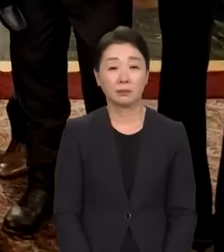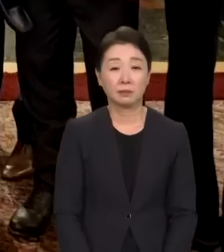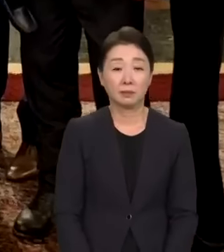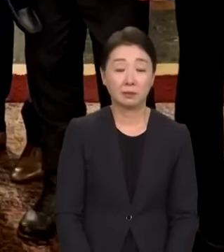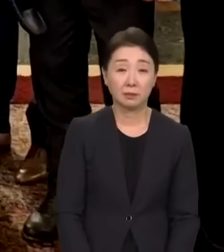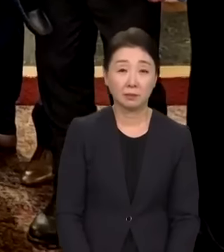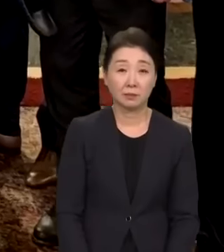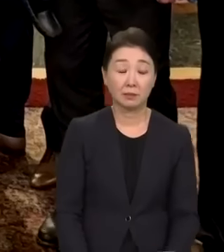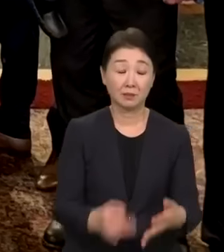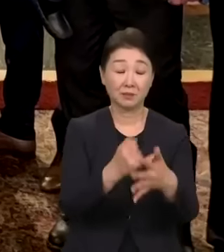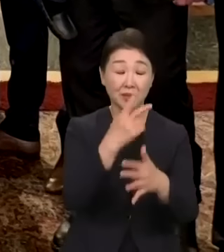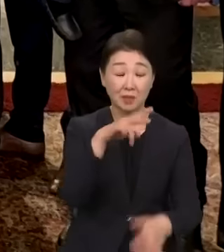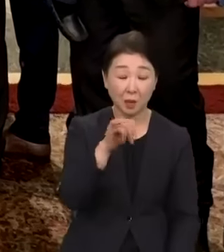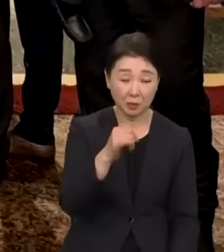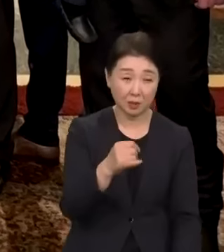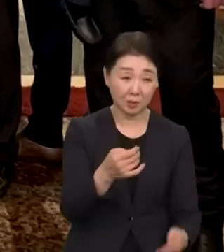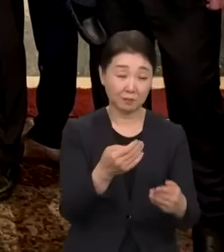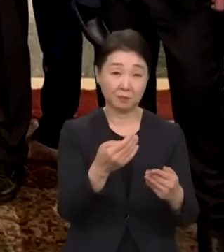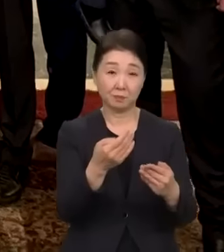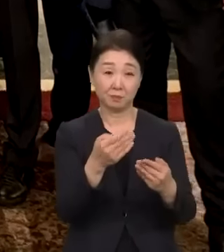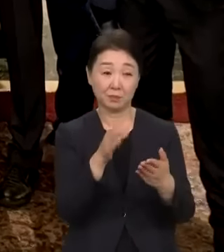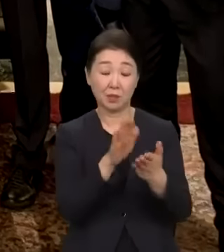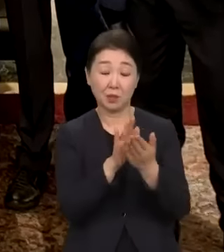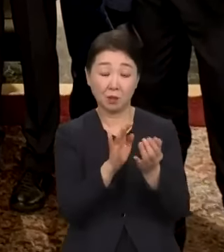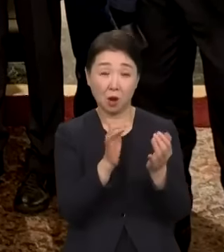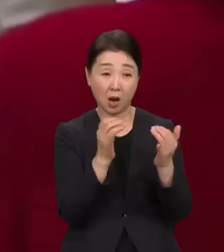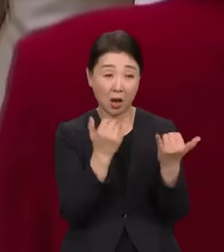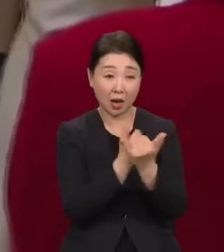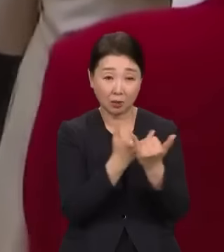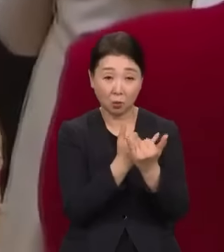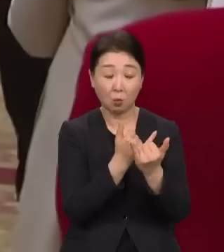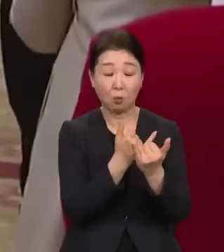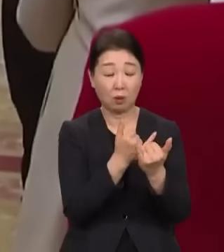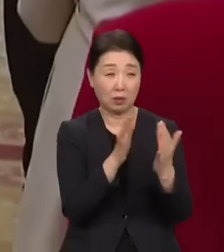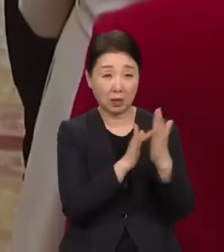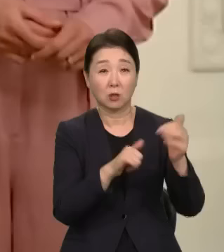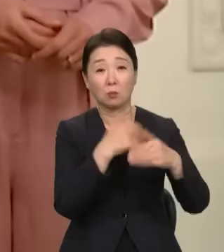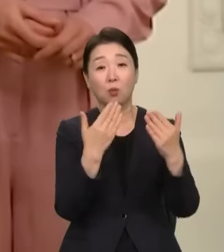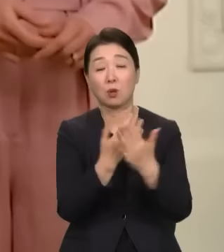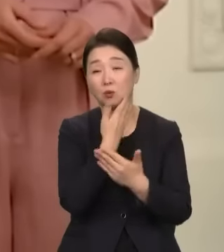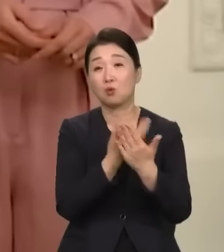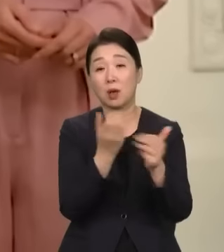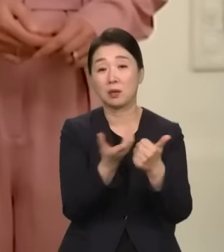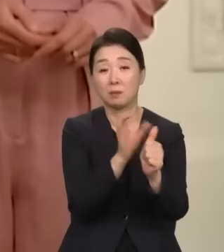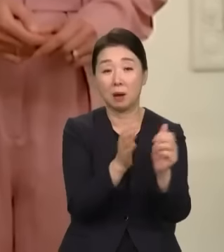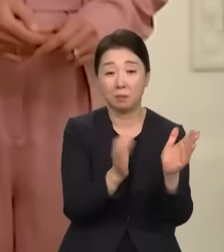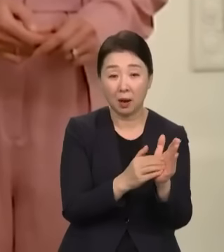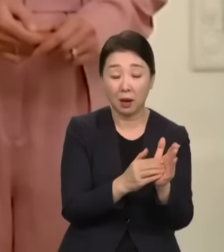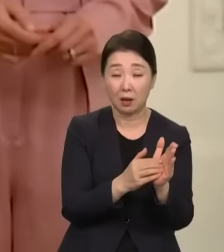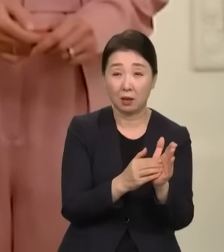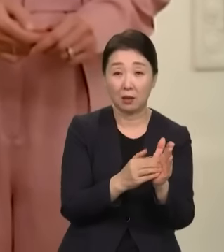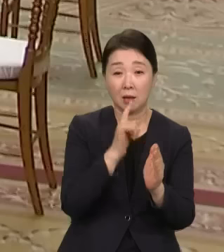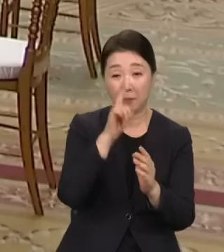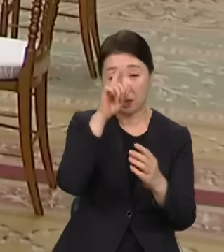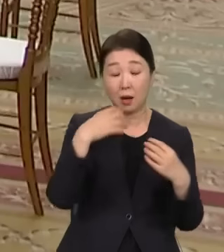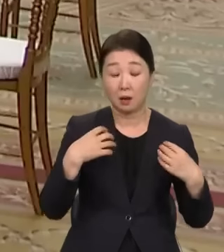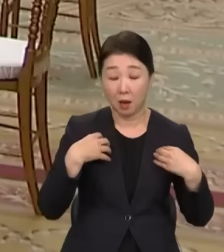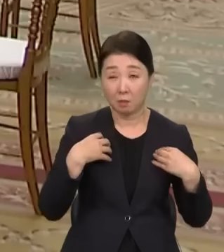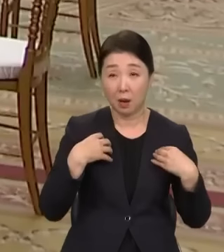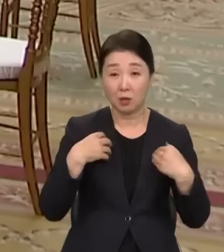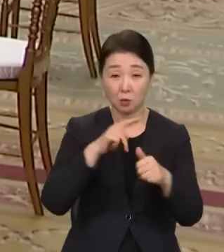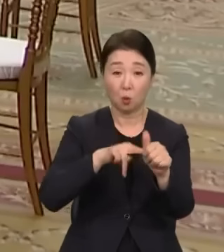사돈들뿐만 아니라 직계 가족들도 중책을 맡을 전망입니다. 트럼프 1기 당시 백악관 선임 고문을 맡은 큰딸